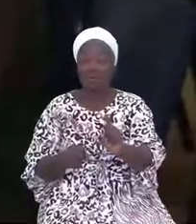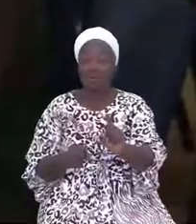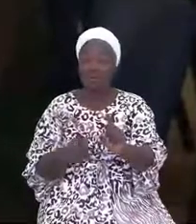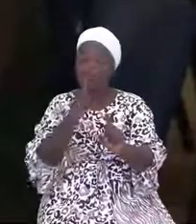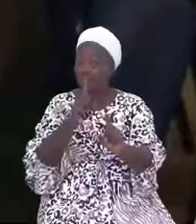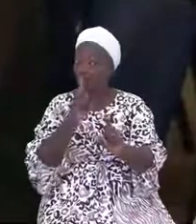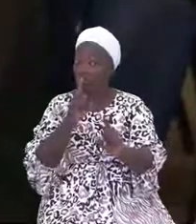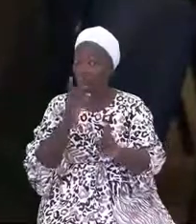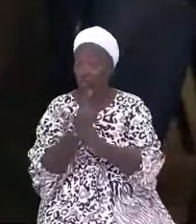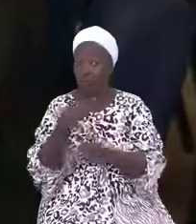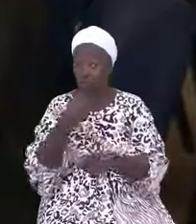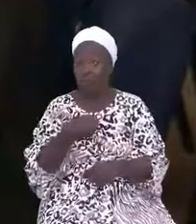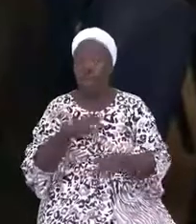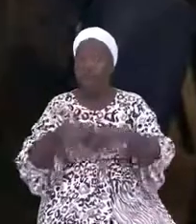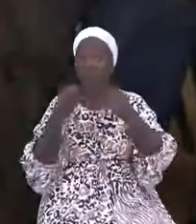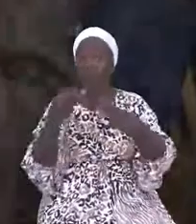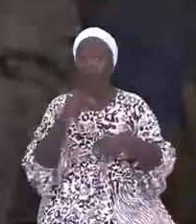Réellement, combien de tes besoins